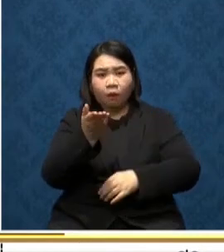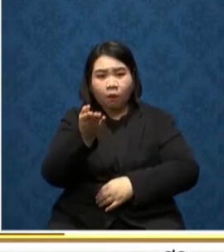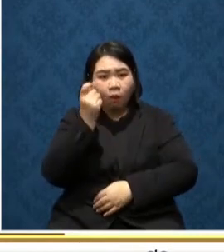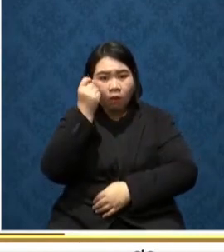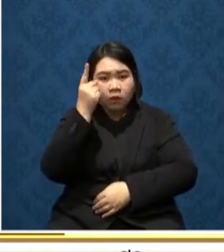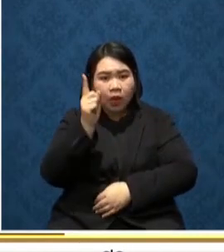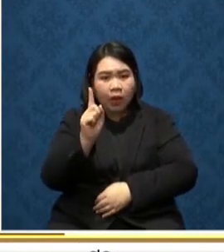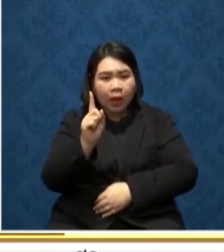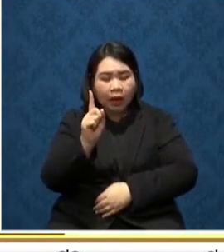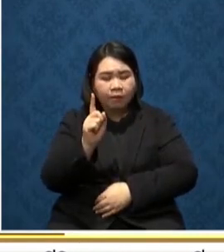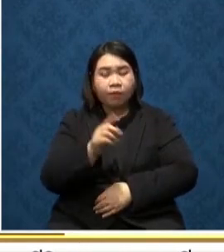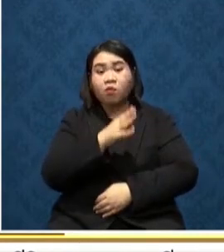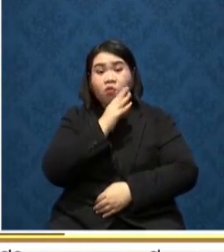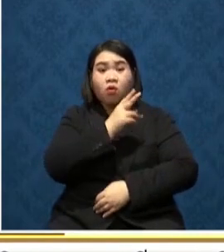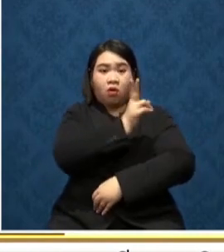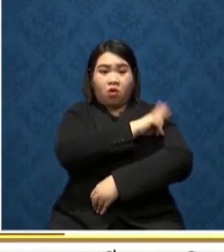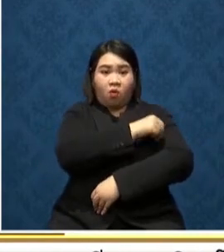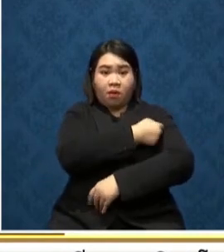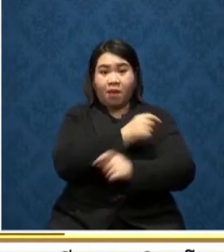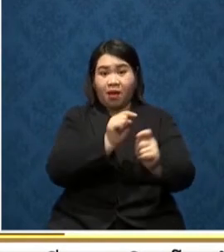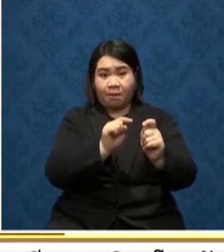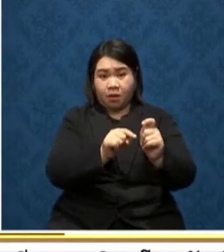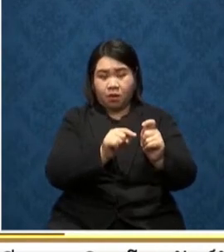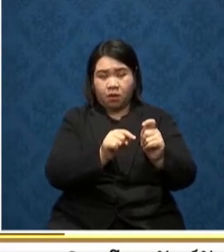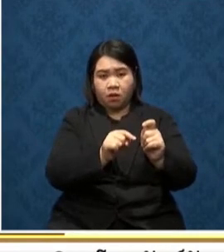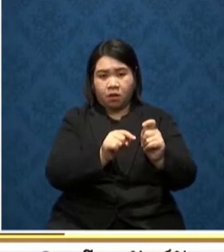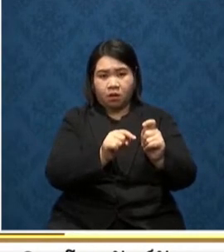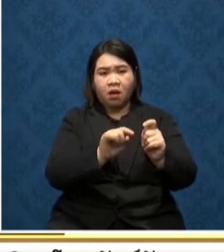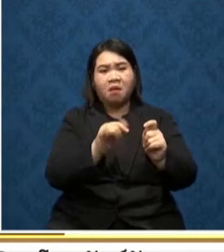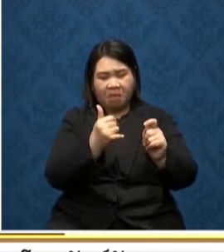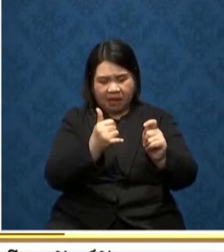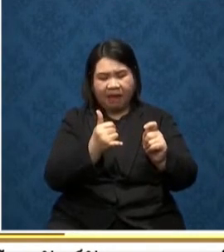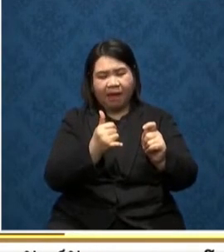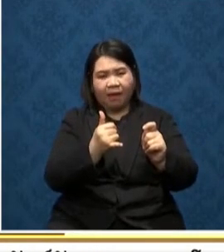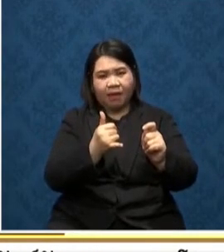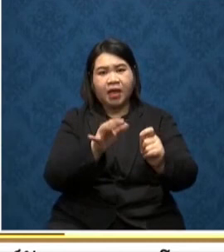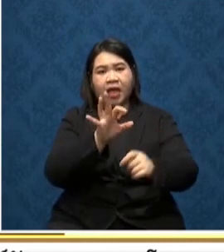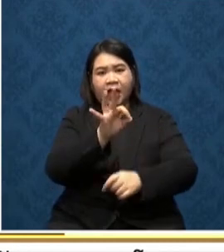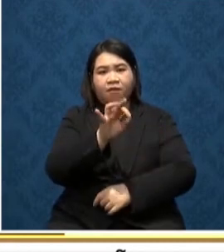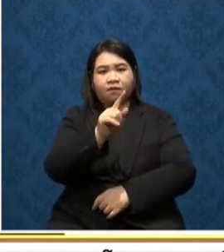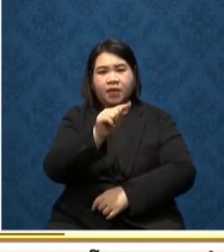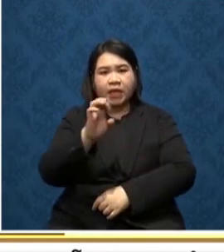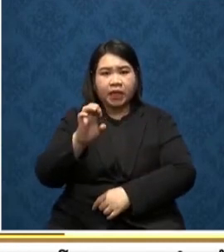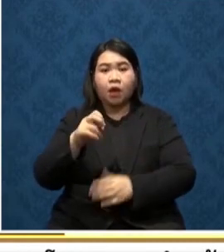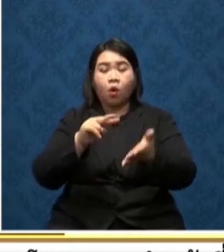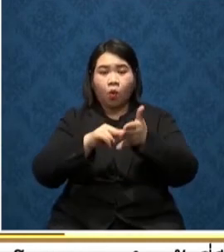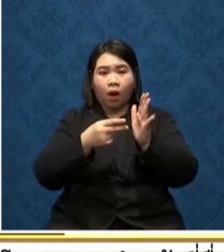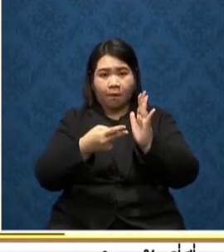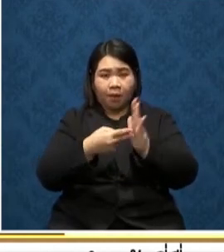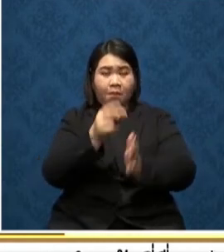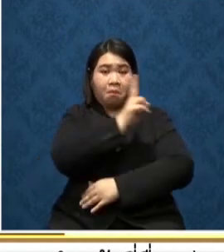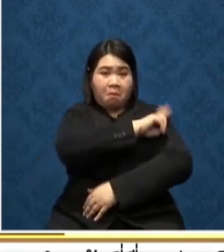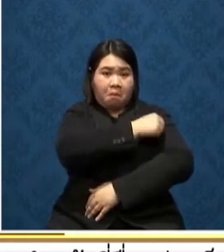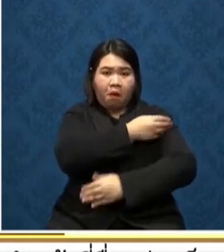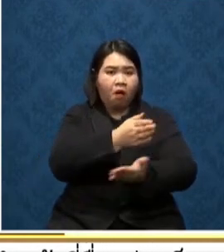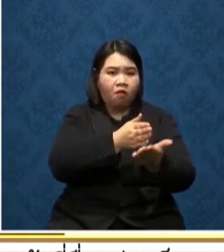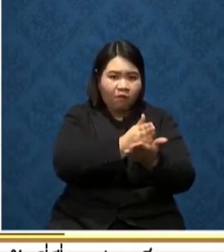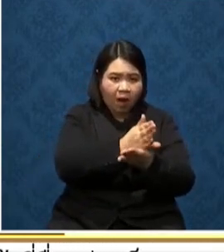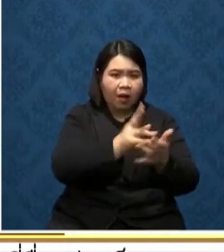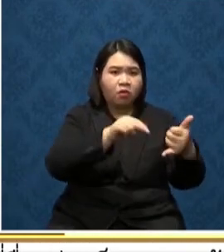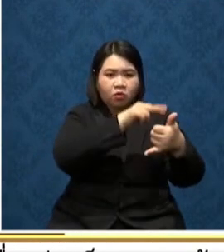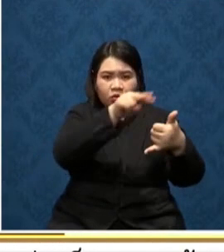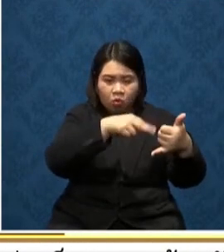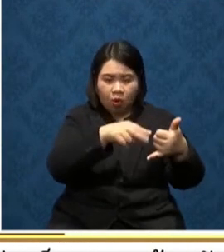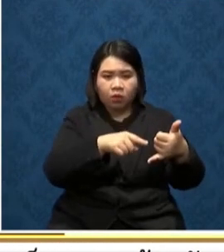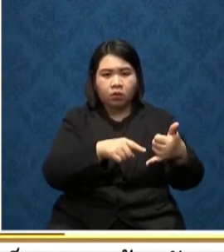าถ้าเปโวนนมเภร์าจจะมีข้อจำกดเรื่ FTEเรื่องแ่นเฉพาะทางมนไมสามารถจ